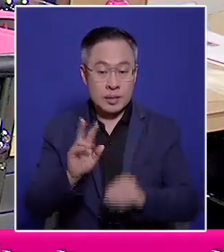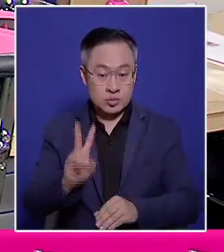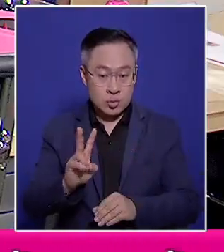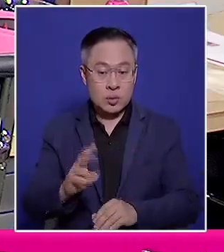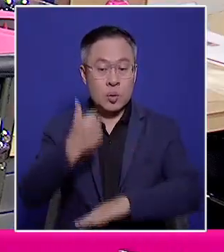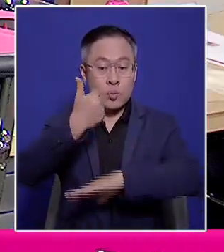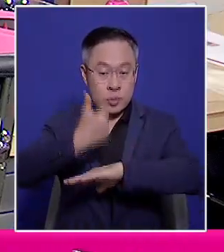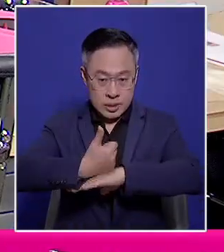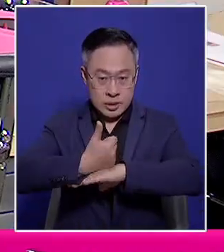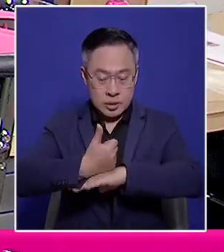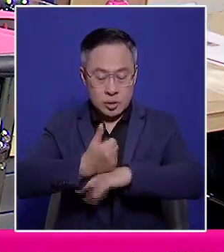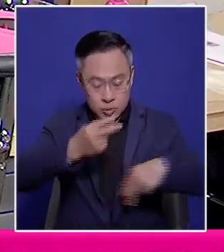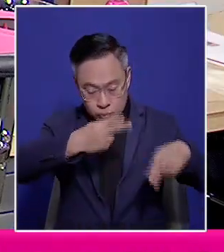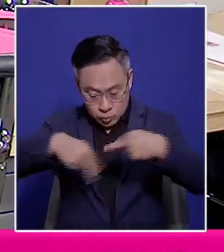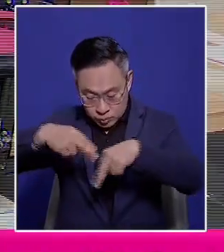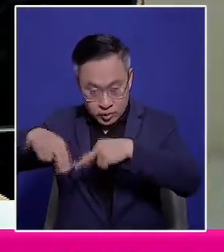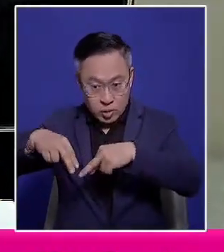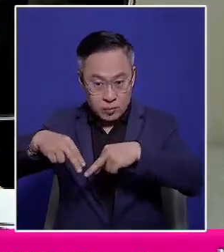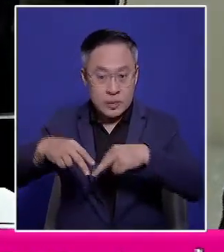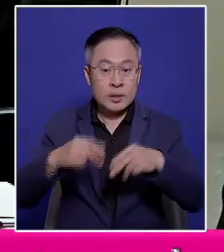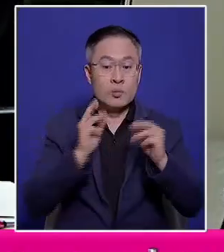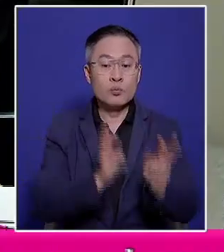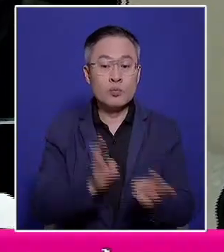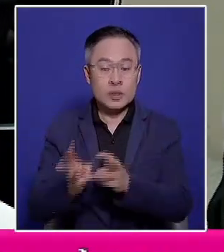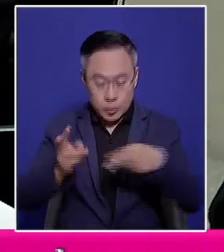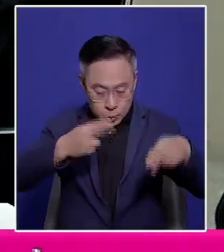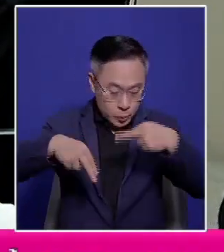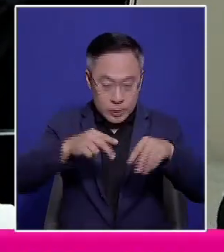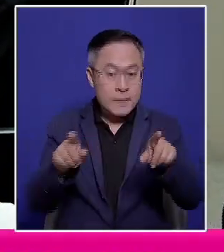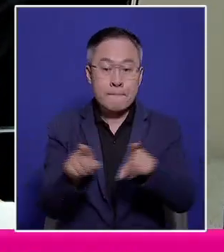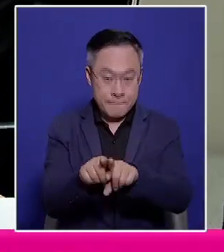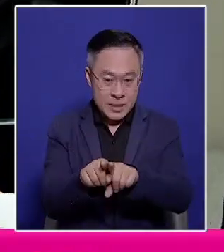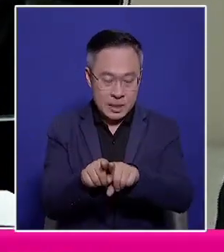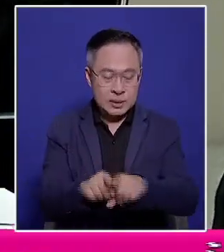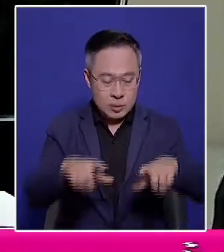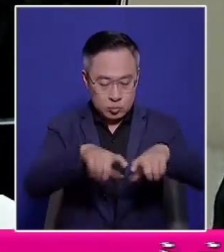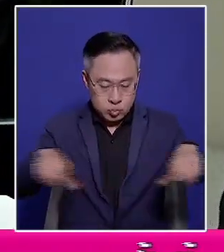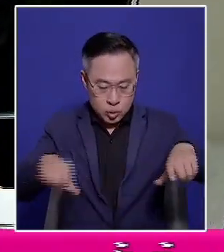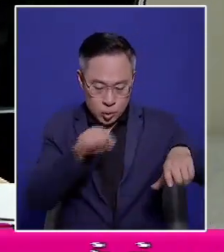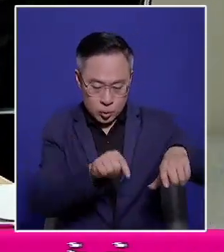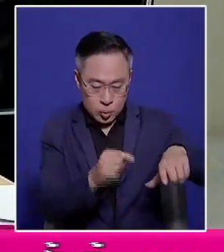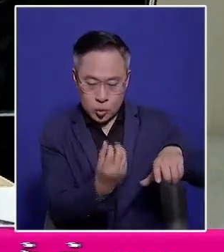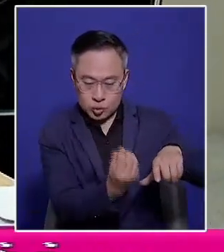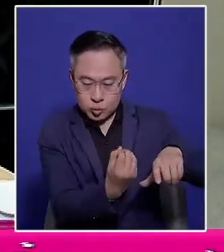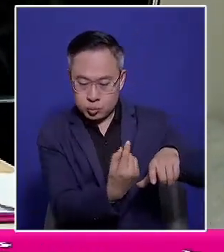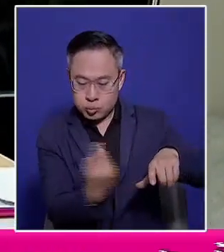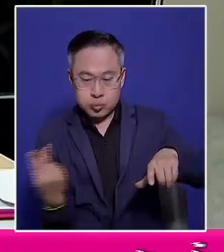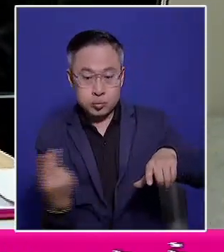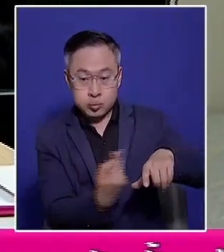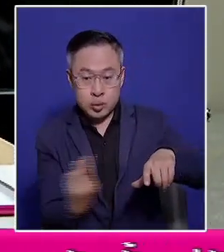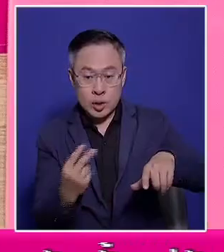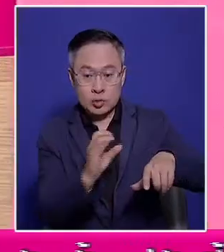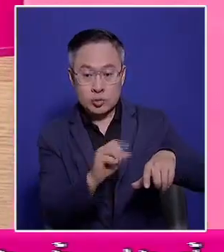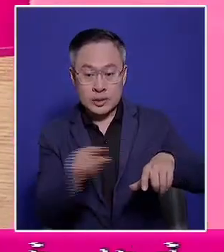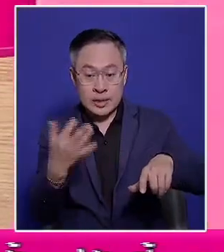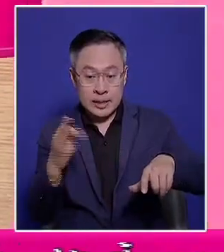จสอบครับซึ่งวิธีการตรวจสอบจะใช้วิธีเดียวกันทั้งหมดครับโดยสุ่มตัว